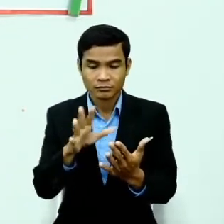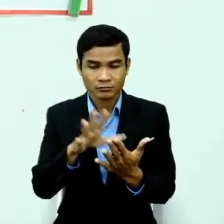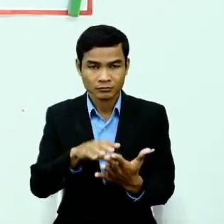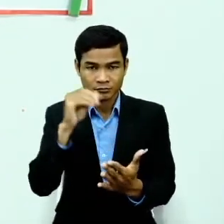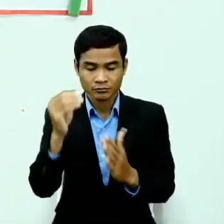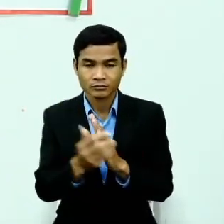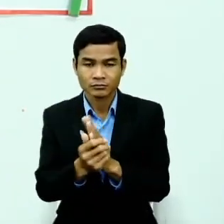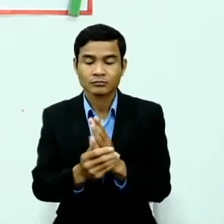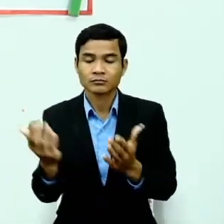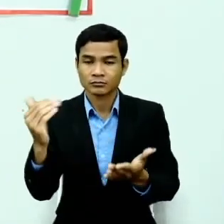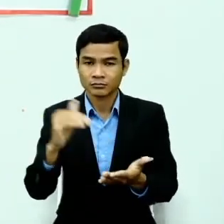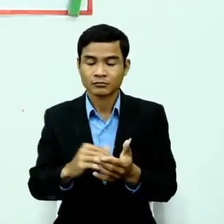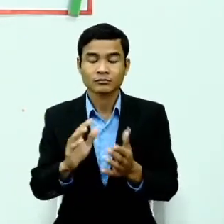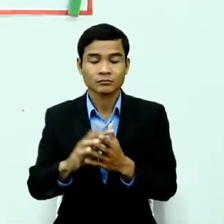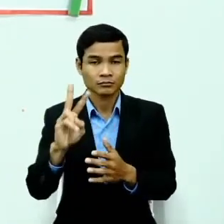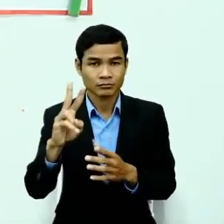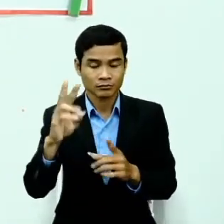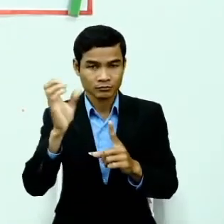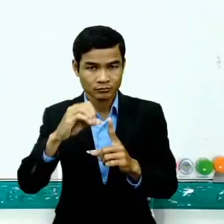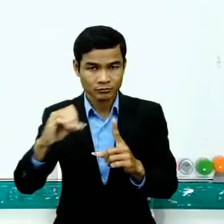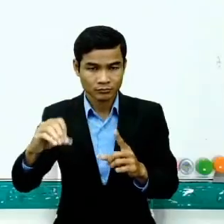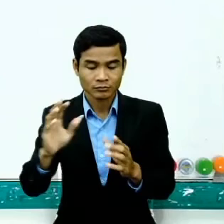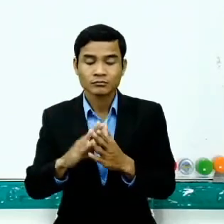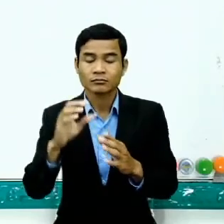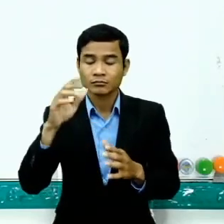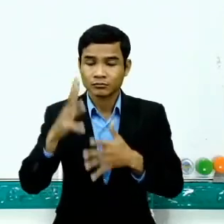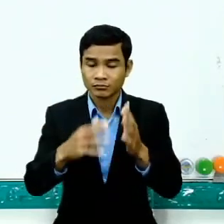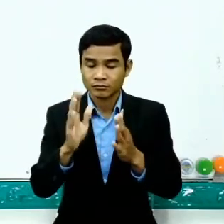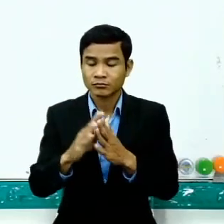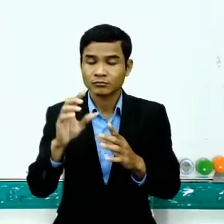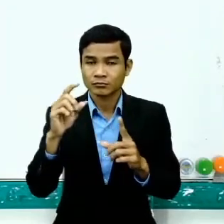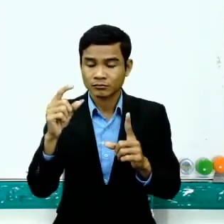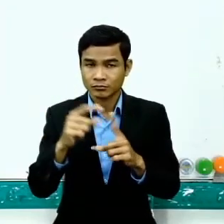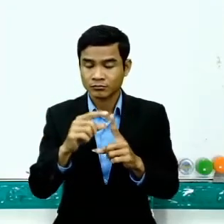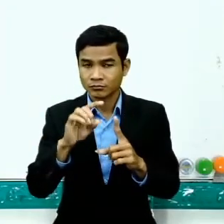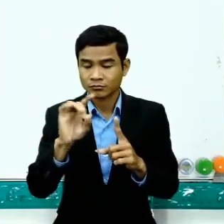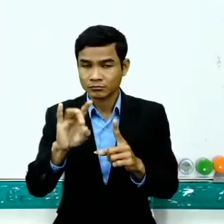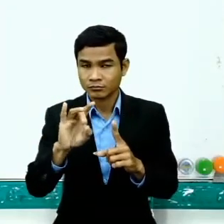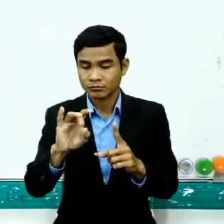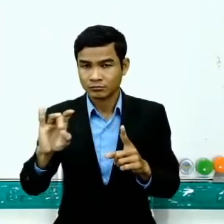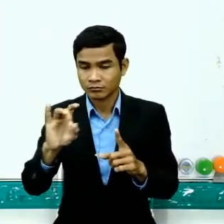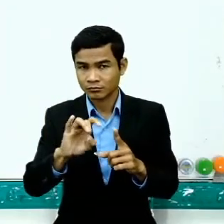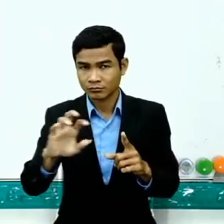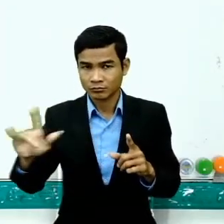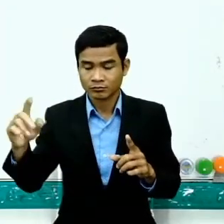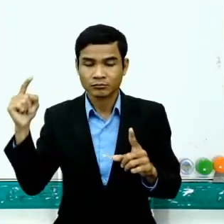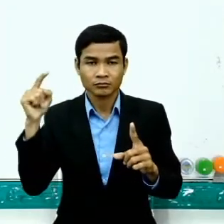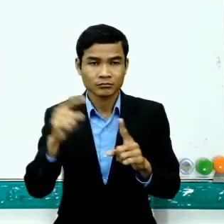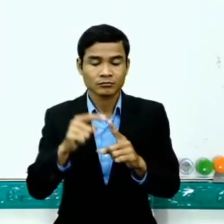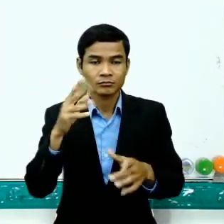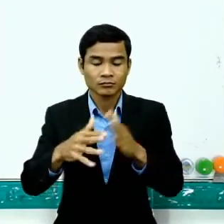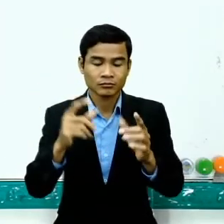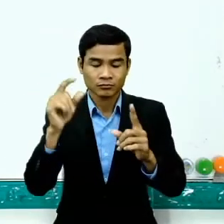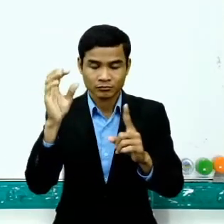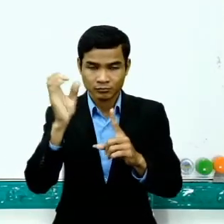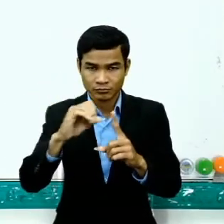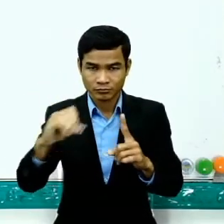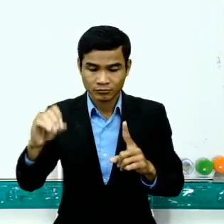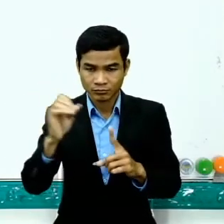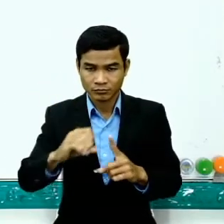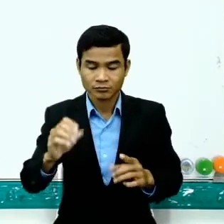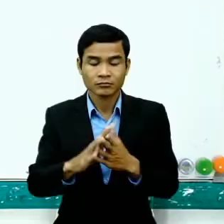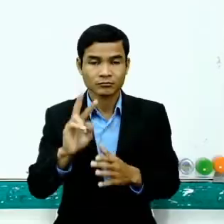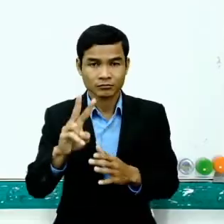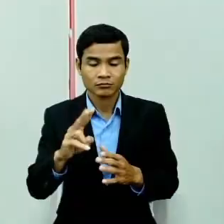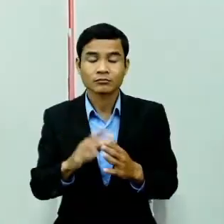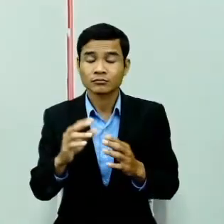cứ píp chân chân nhé rồi hốt đó cả ăn là ba trà ní dân con em tiền tì